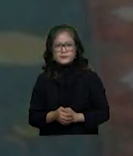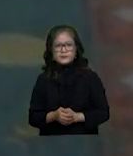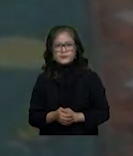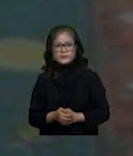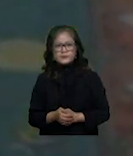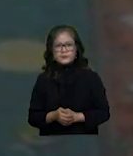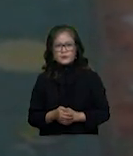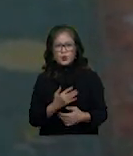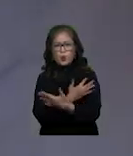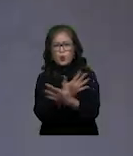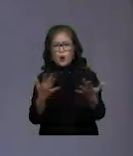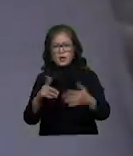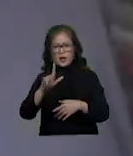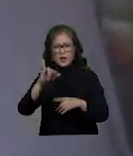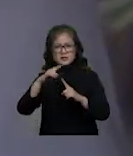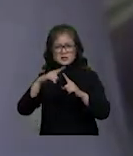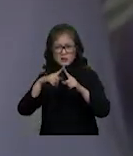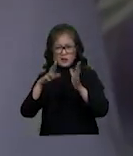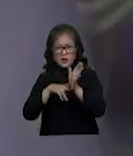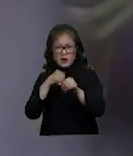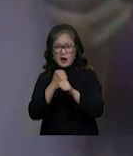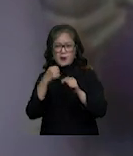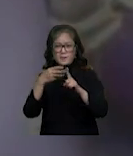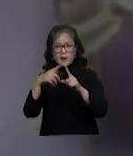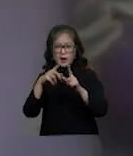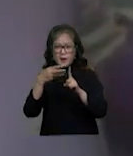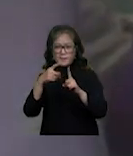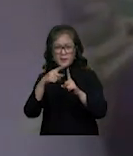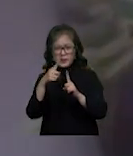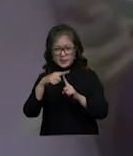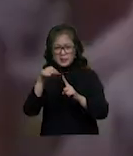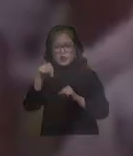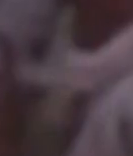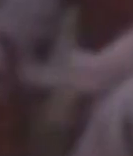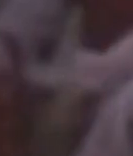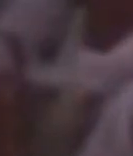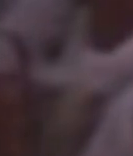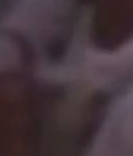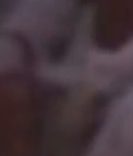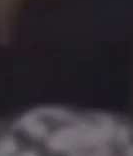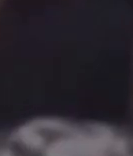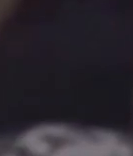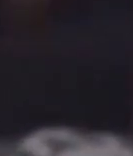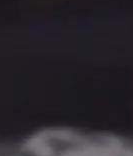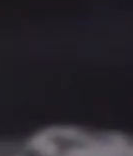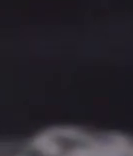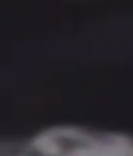Warga Desa Letang Babat Supat Kabupaten Musi Banyuasin Sumatera Selatan gempar dengan pembunuhan sadis yang dilakukan anak pada ibunya